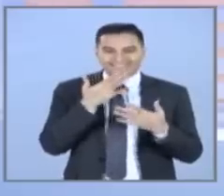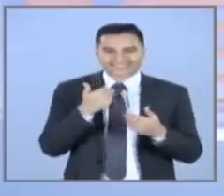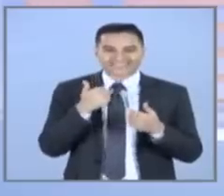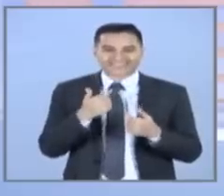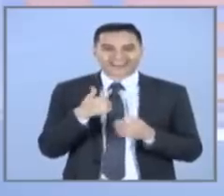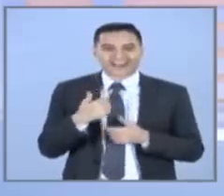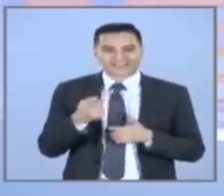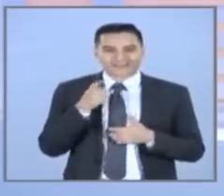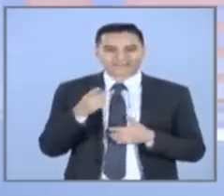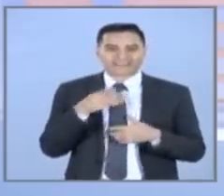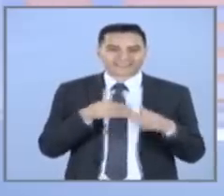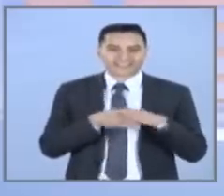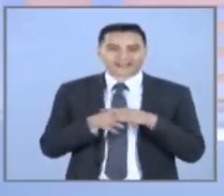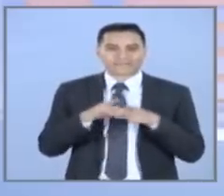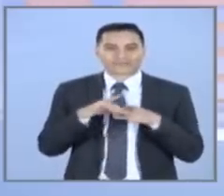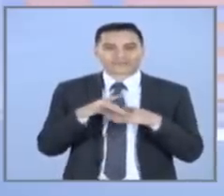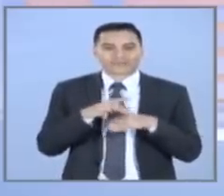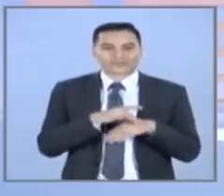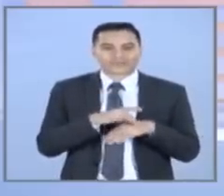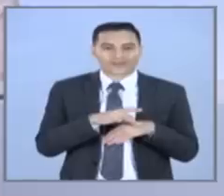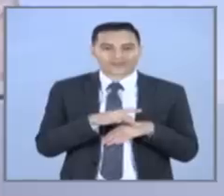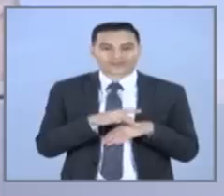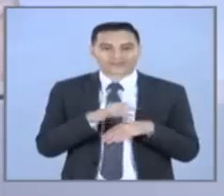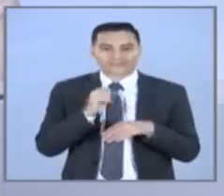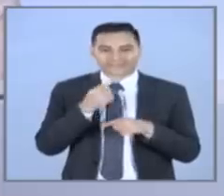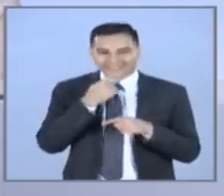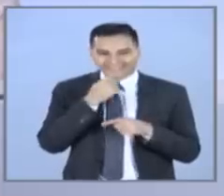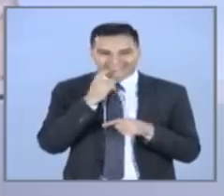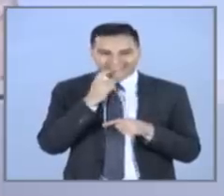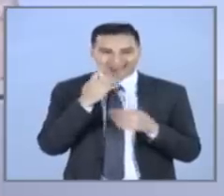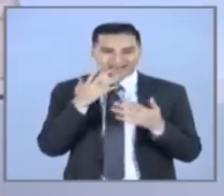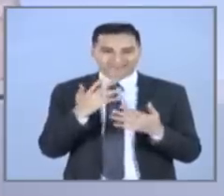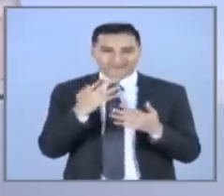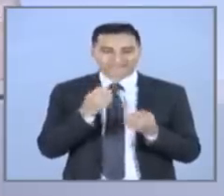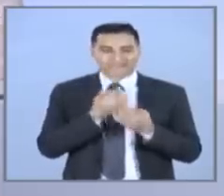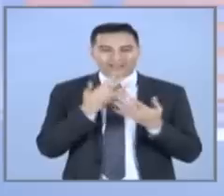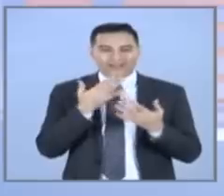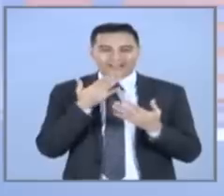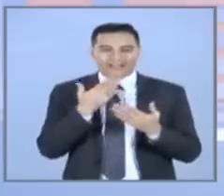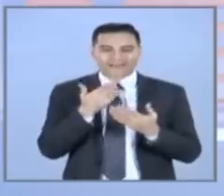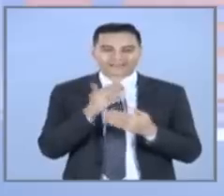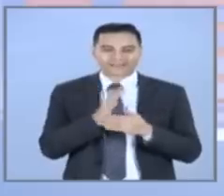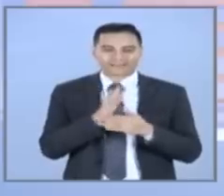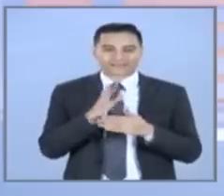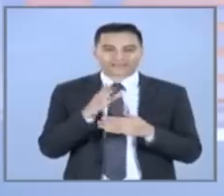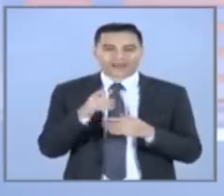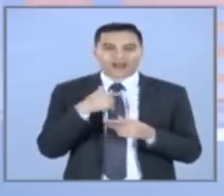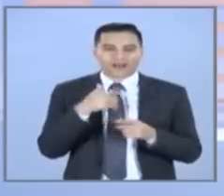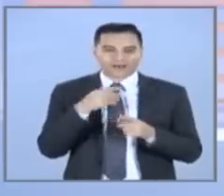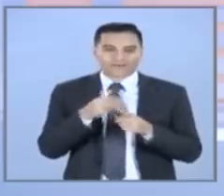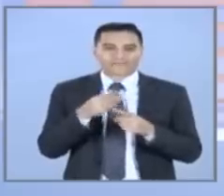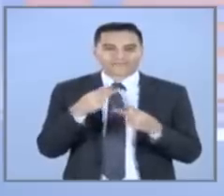لذيذ. انا كده فهمت انت رايحه للهوليوود سمايل حاجه زي كده. خلاص واضحه تمام